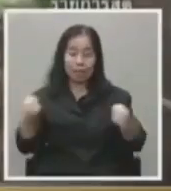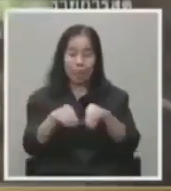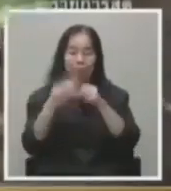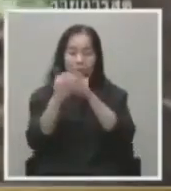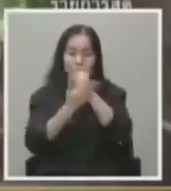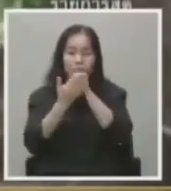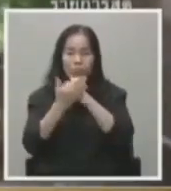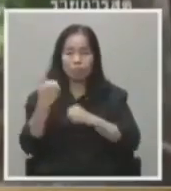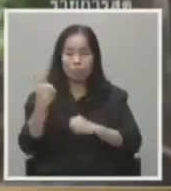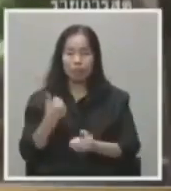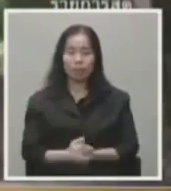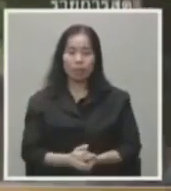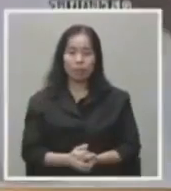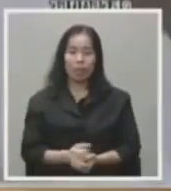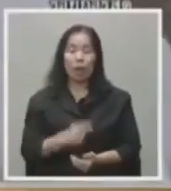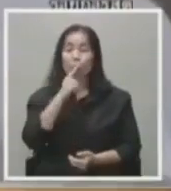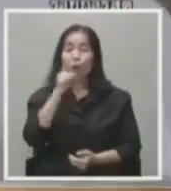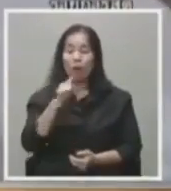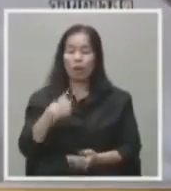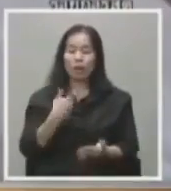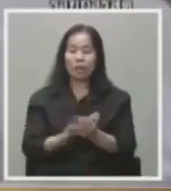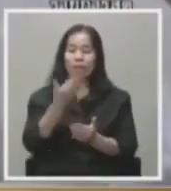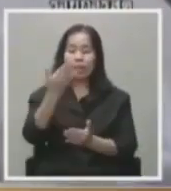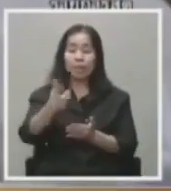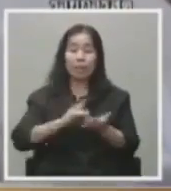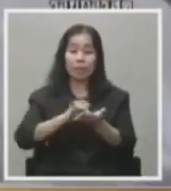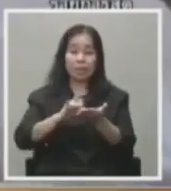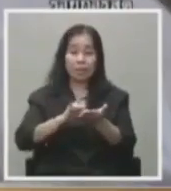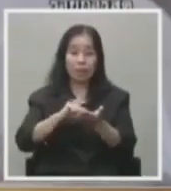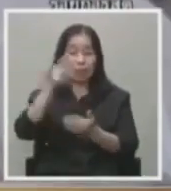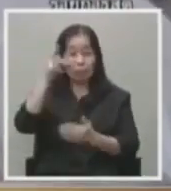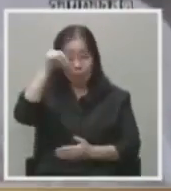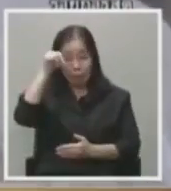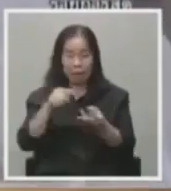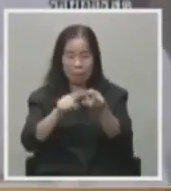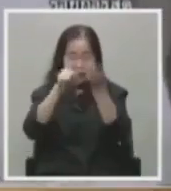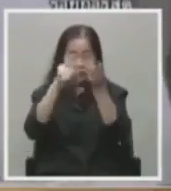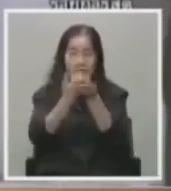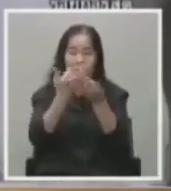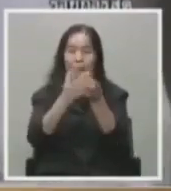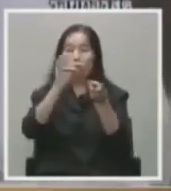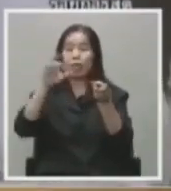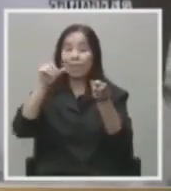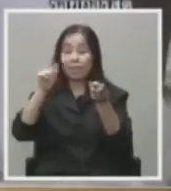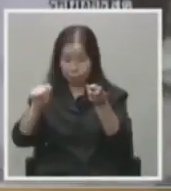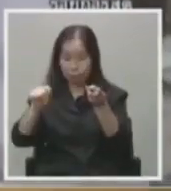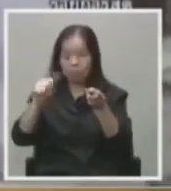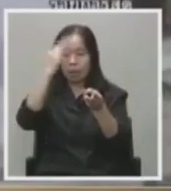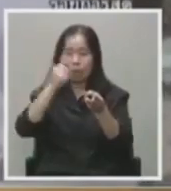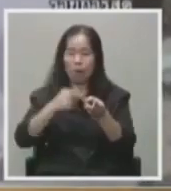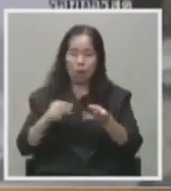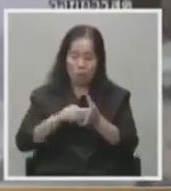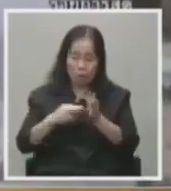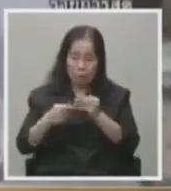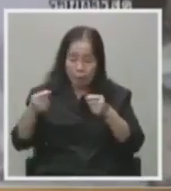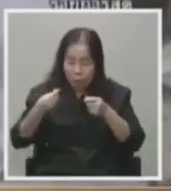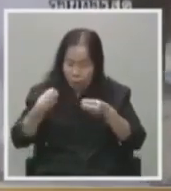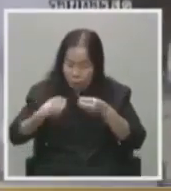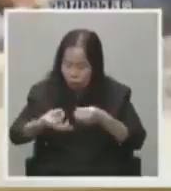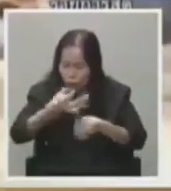ขวบเนี่ยบอกนะคะว่าซื้อยาบ้ามาในราคาเม็ดละ120บาทเสพเพื่อที่จะให้มีกำลังในการทำง